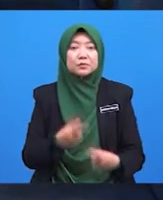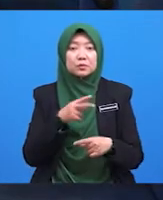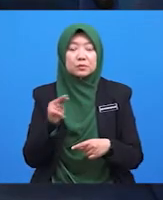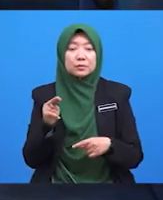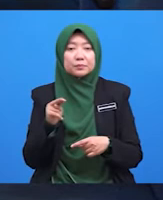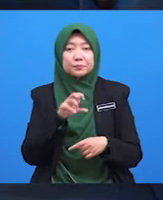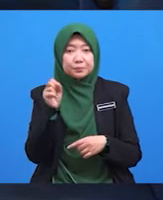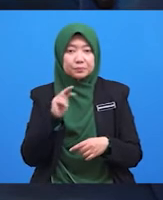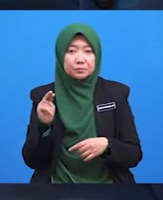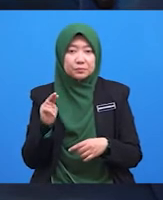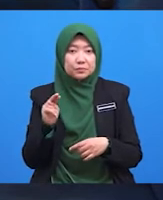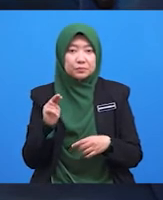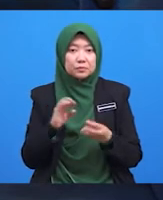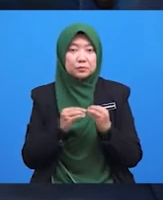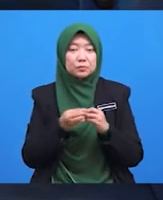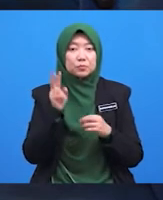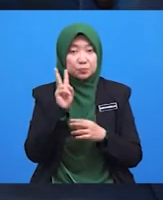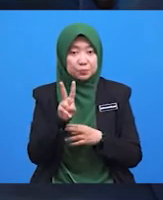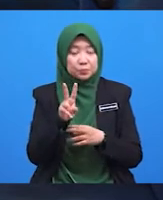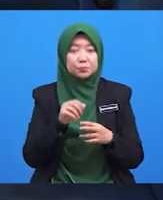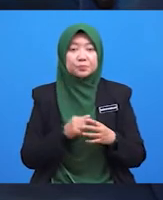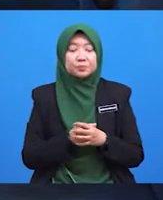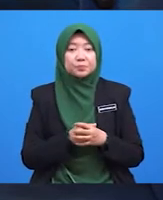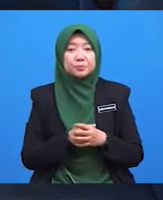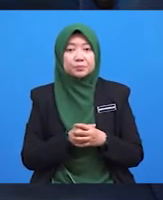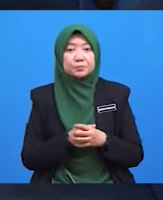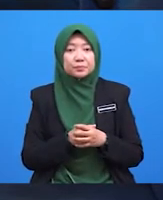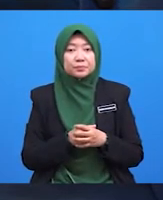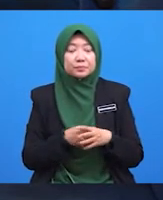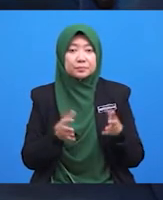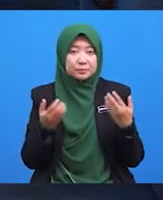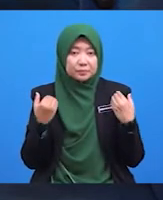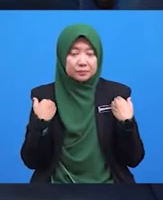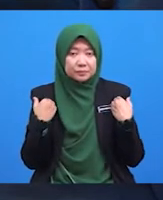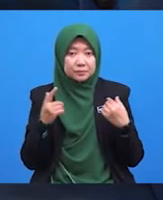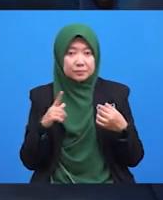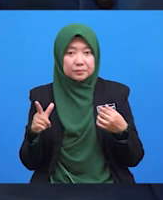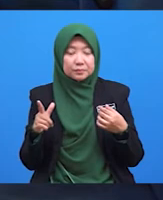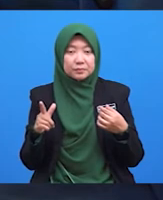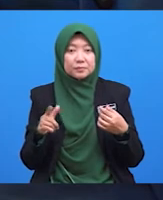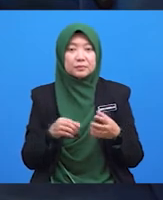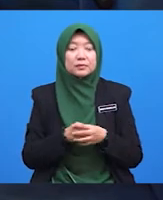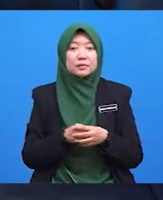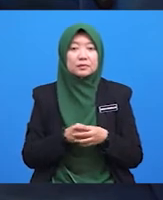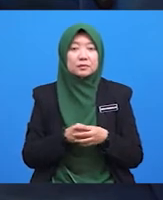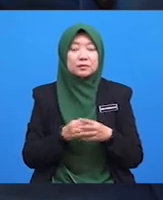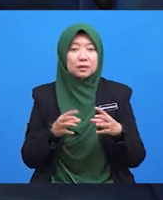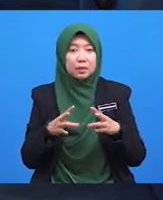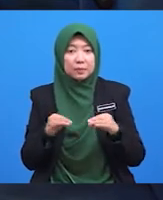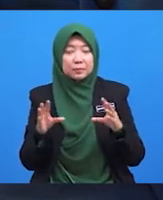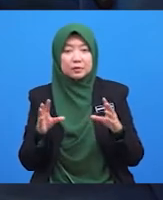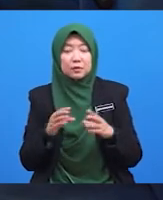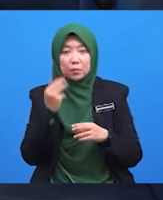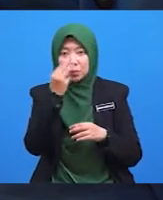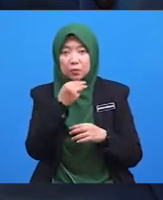Jawapan bagi soalan nombor 2 adalah kapas muka, firming